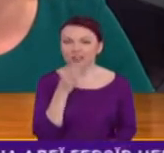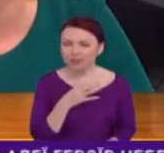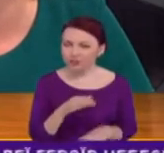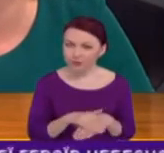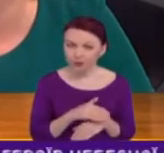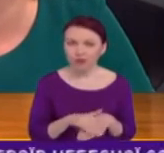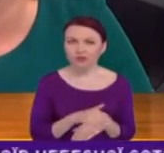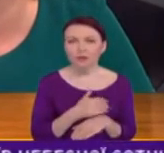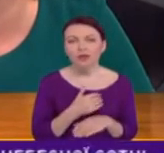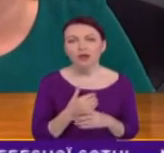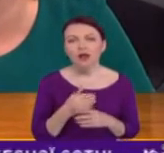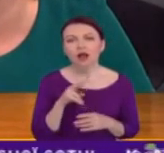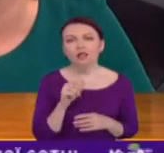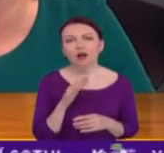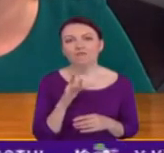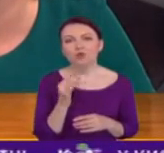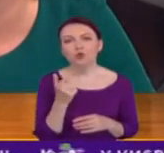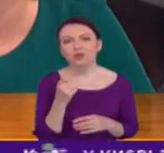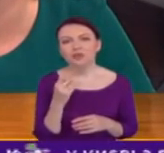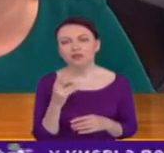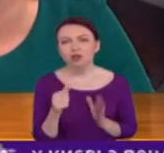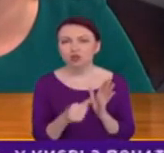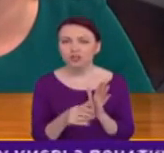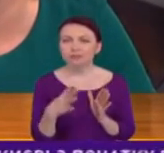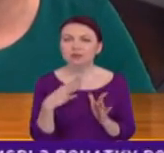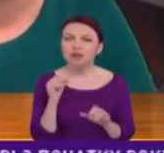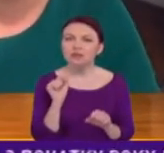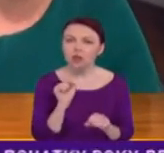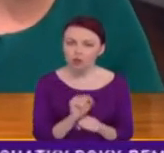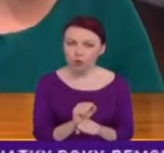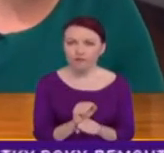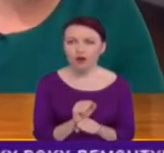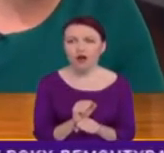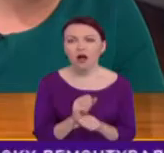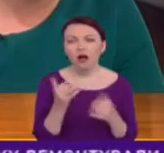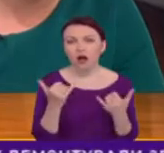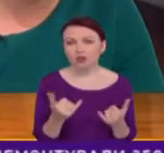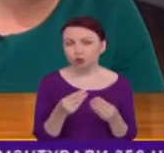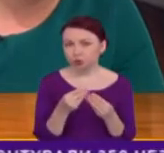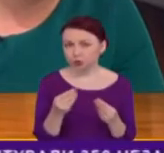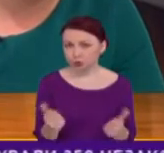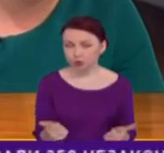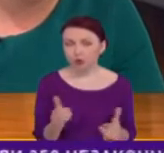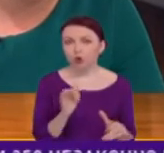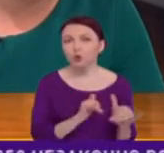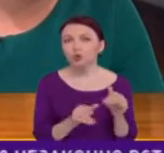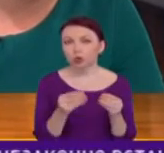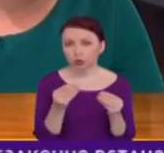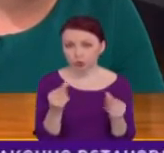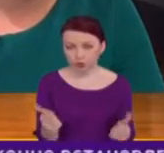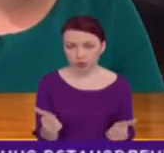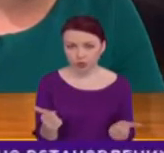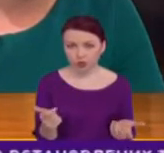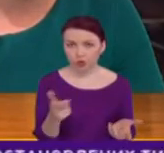будь ласка, от на Лаврухіна 6 була остановка і зараз вона ісчезла. Куди вона ісчезла?